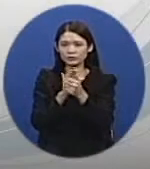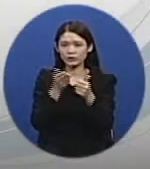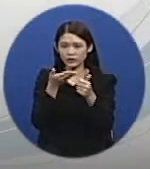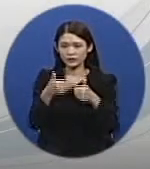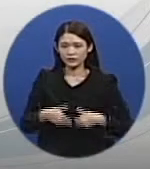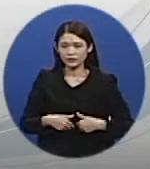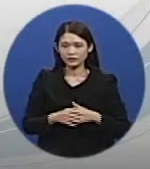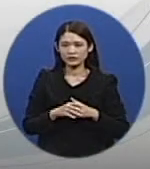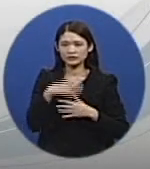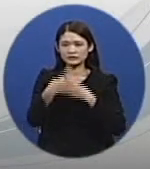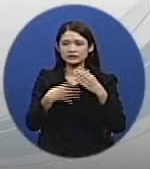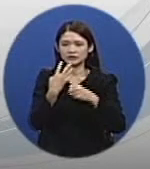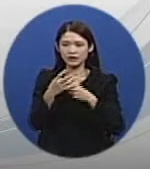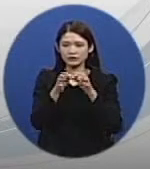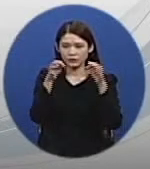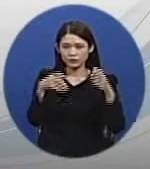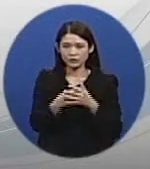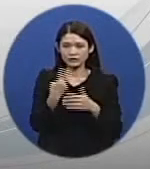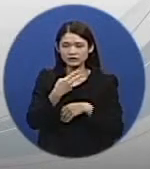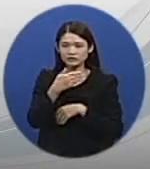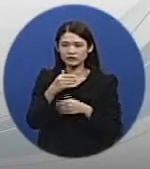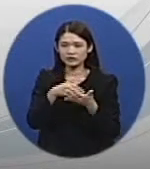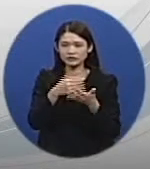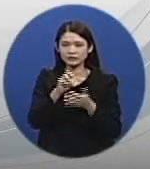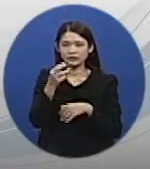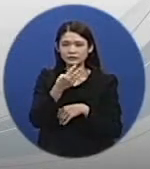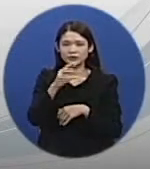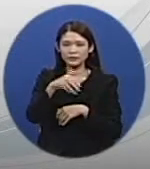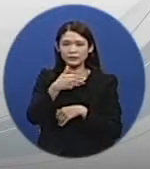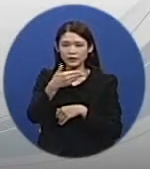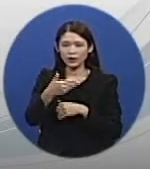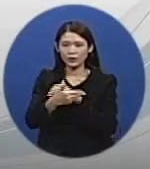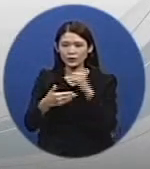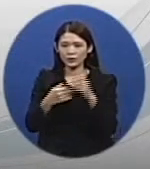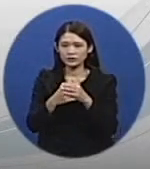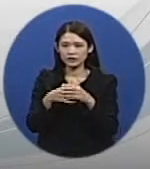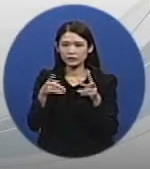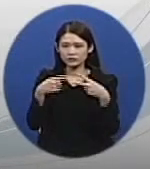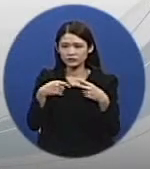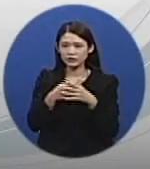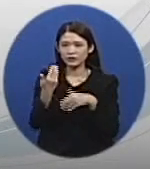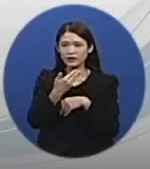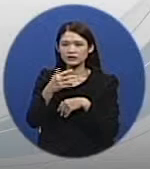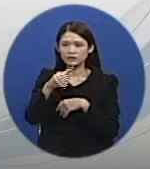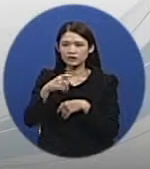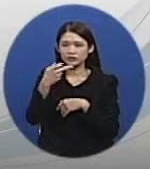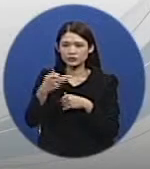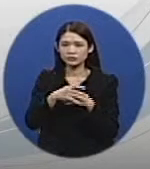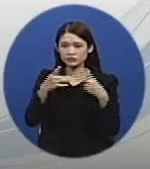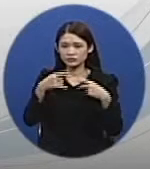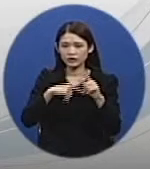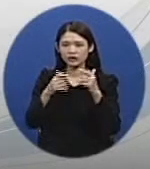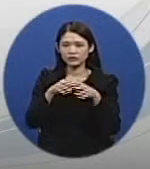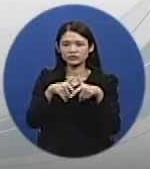최근 4년간 장애대학생 수가 2009년 3,809명에서 2013년 8,012명으로 2배